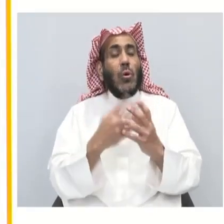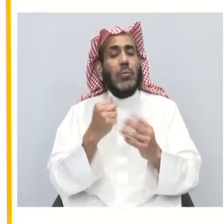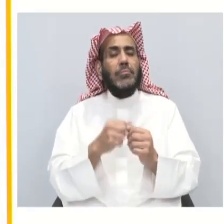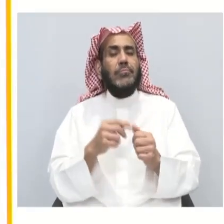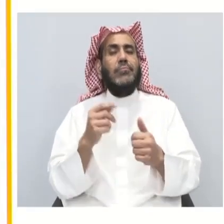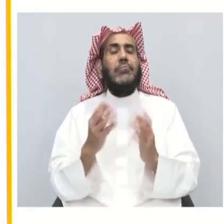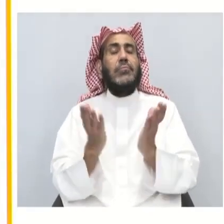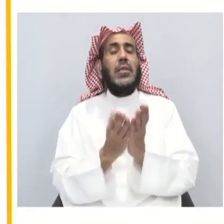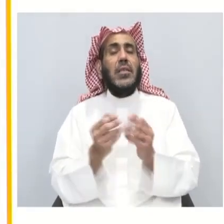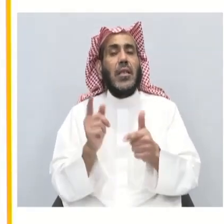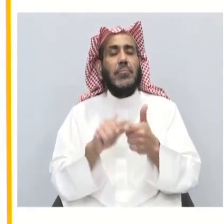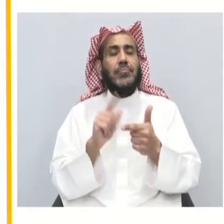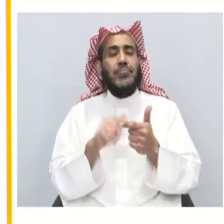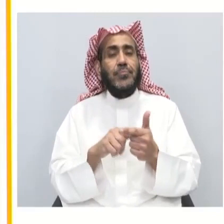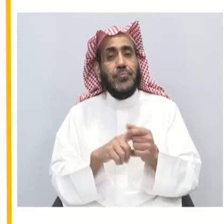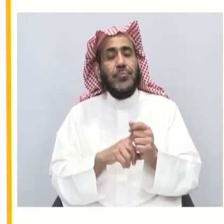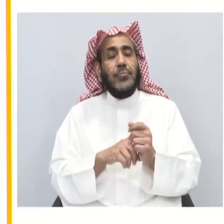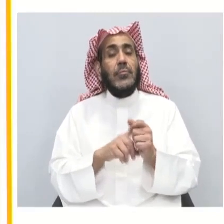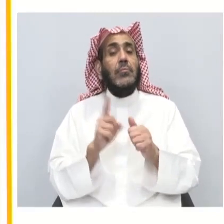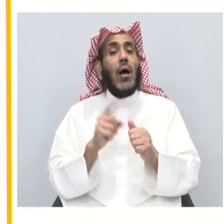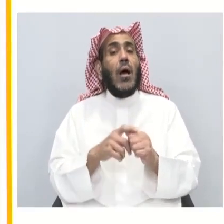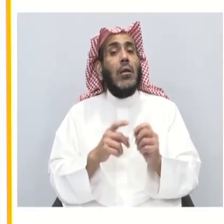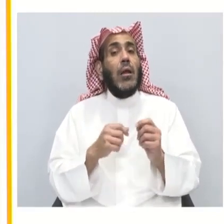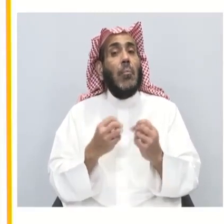الدرس الثاني، النباتات البذرية.